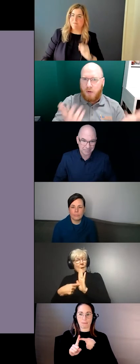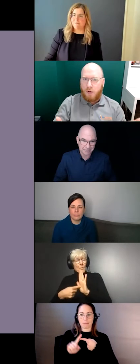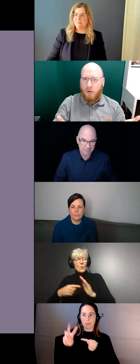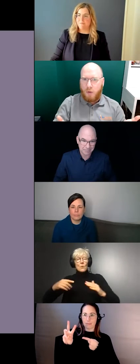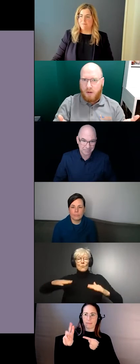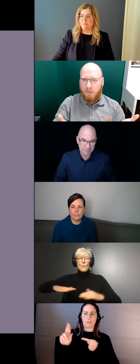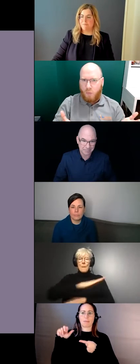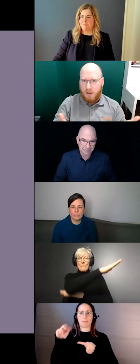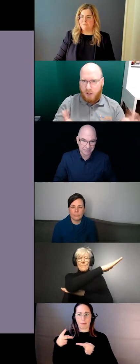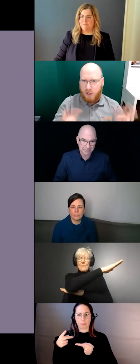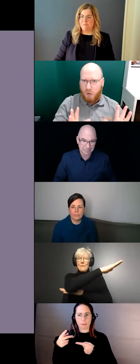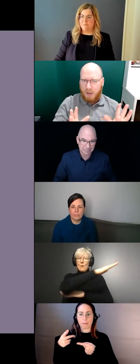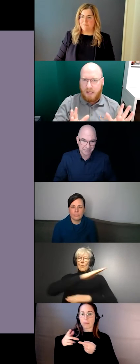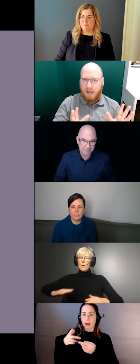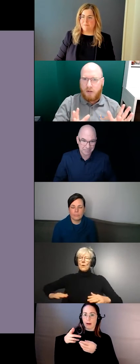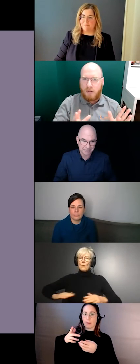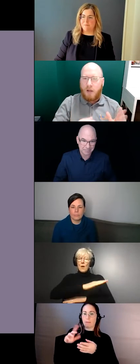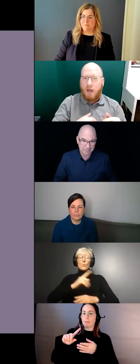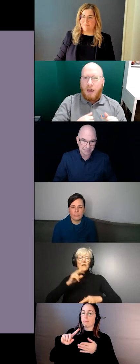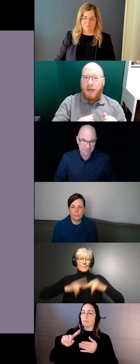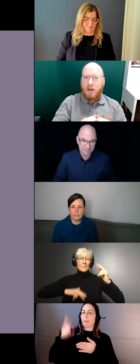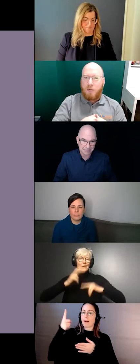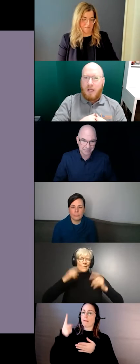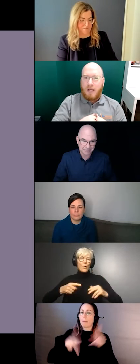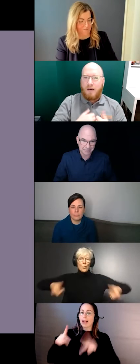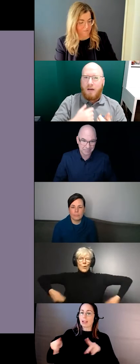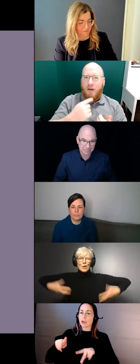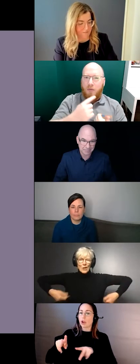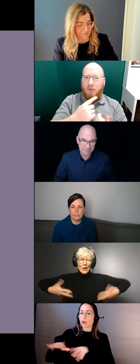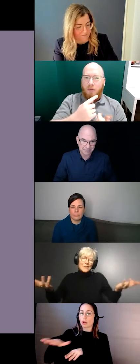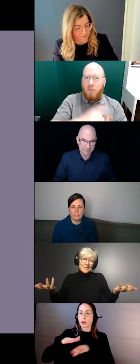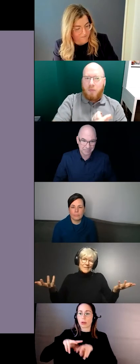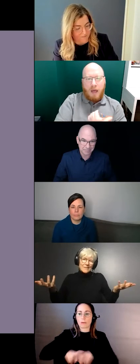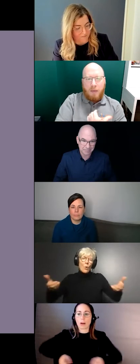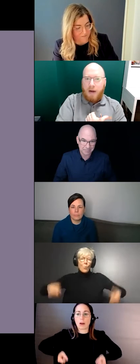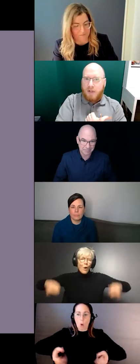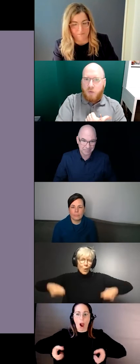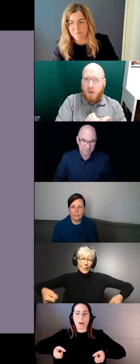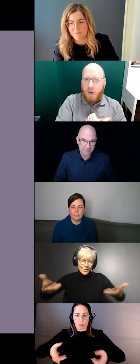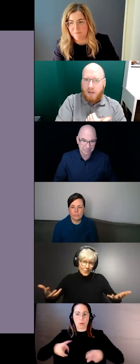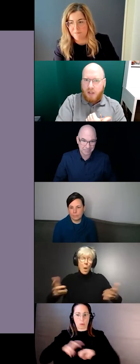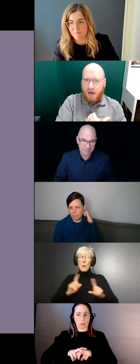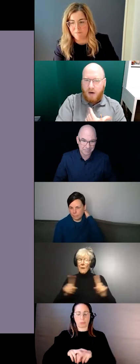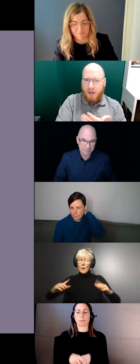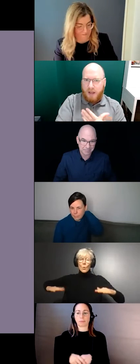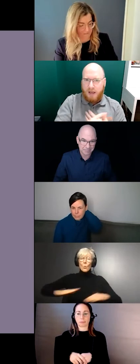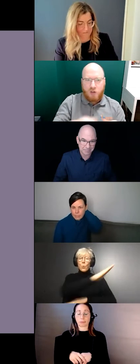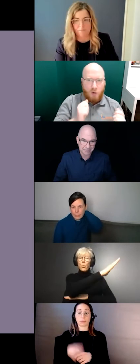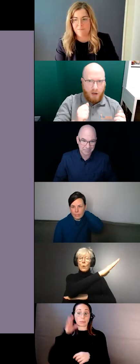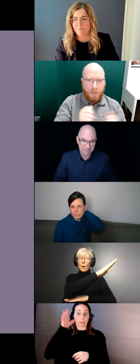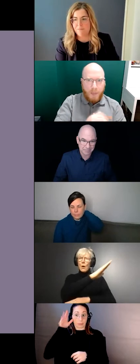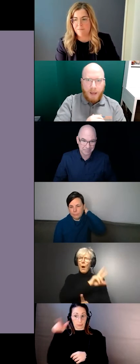les gens avec les mobilités des chaises roulantes. C'était finalement les parents avec des chaises roulantes ou avec